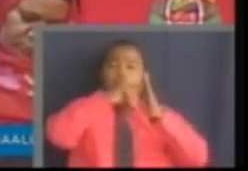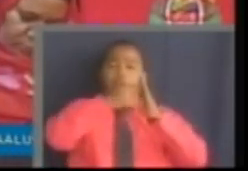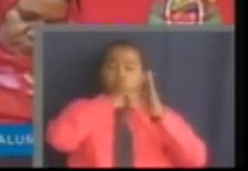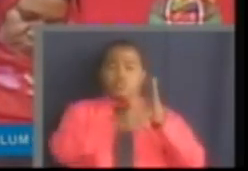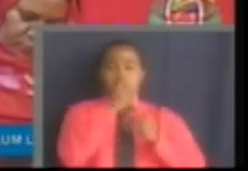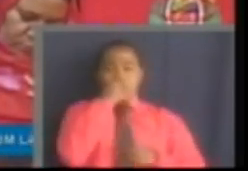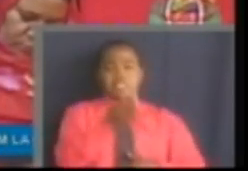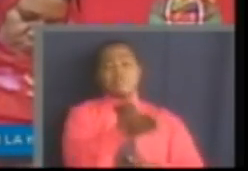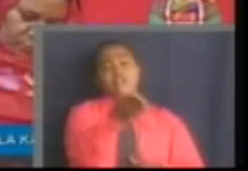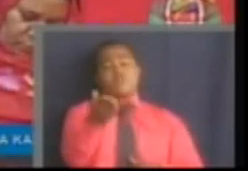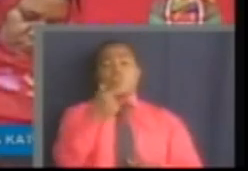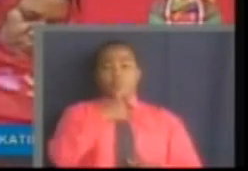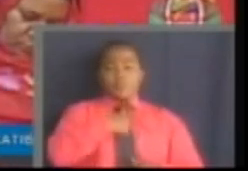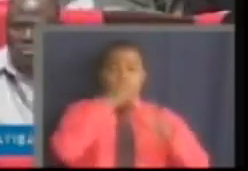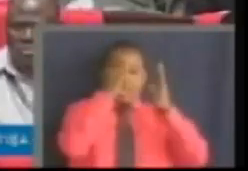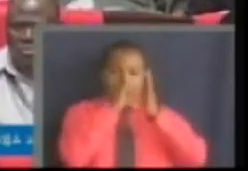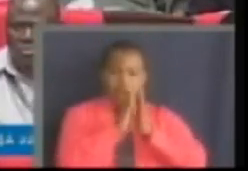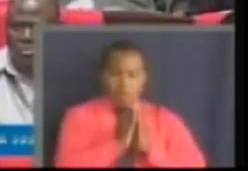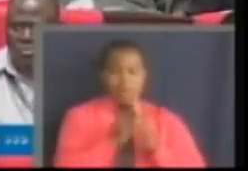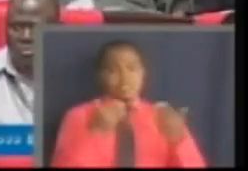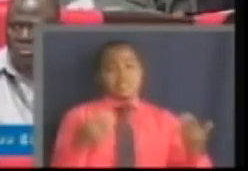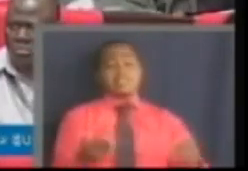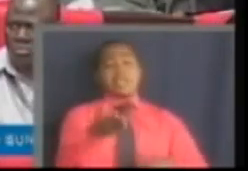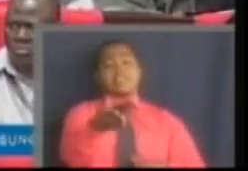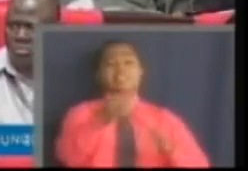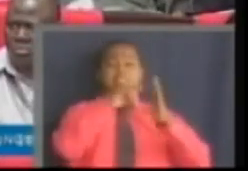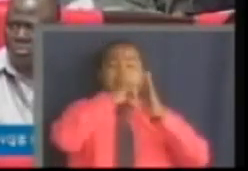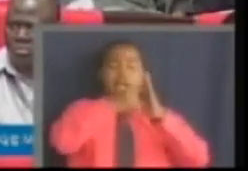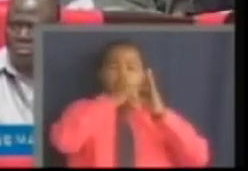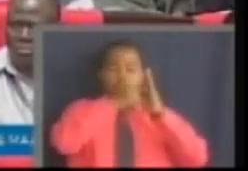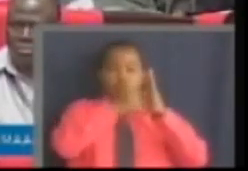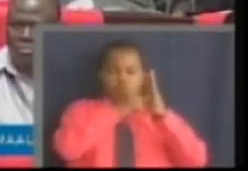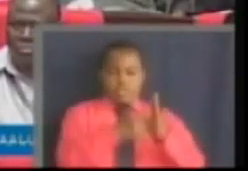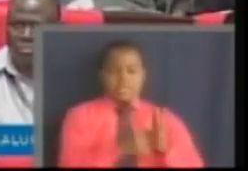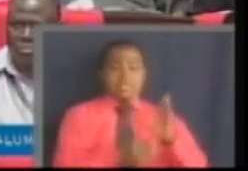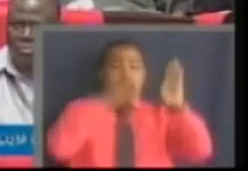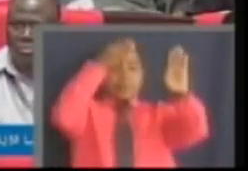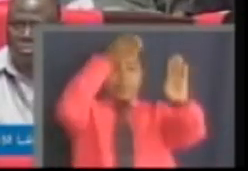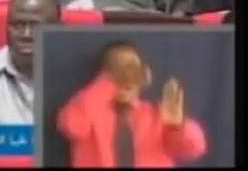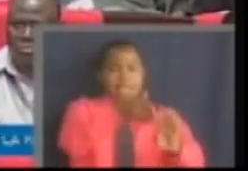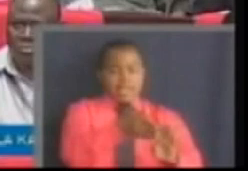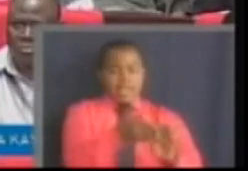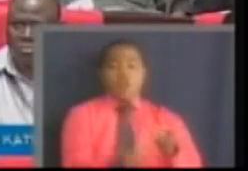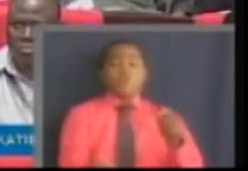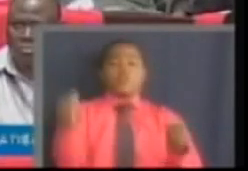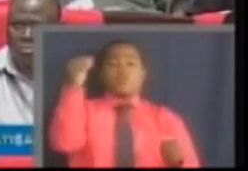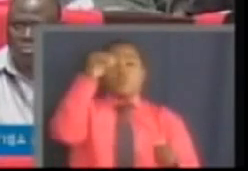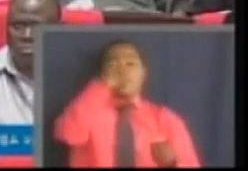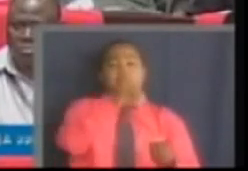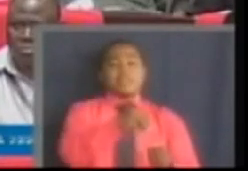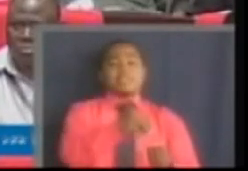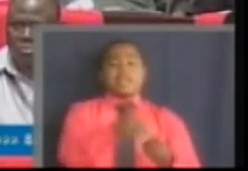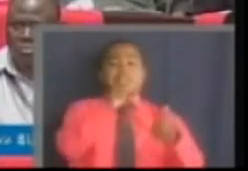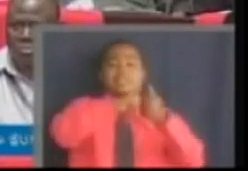mheshimiwa mwenyekiti, ninachokisema hapa ni nini? Hizi kanuni hizi zimelenga kuja kuongeza mzigo